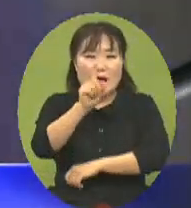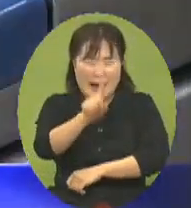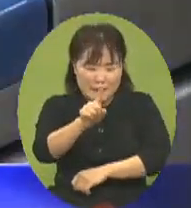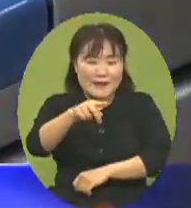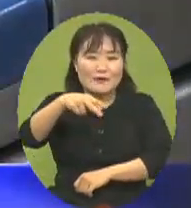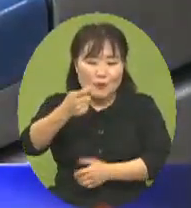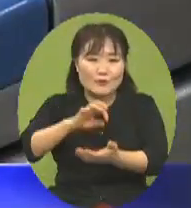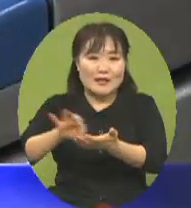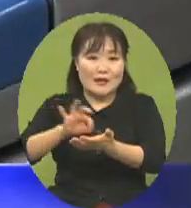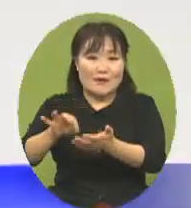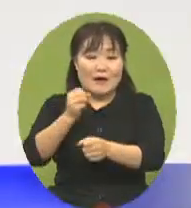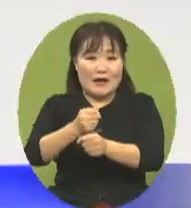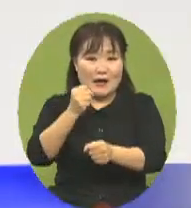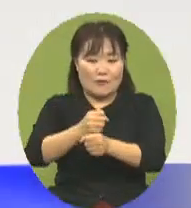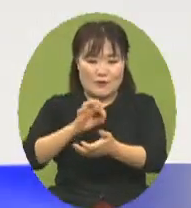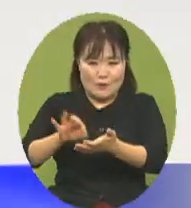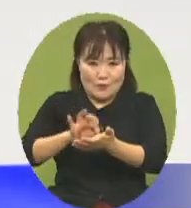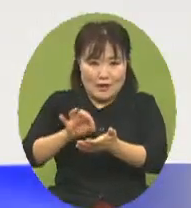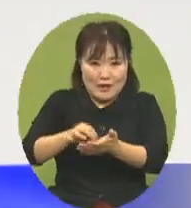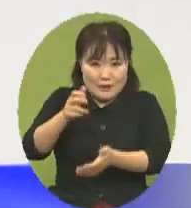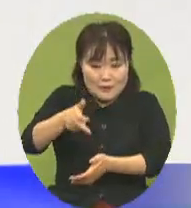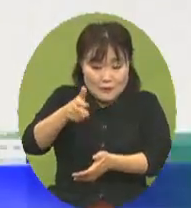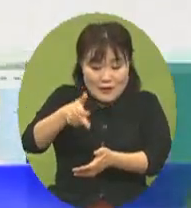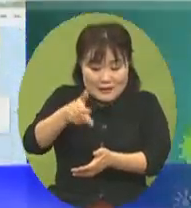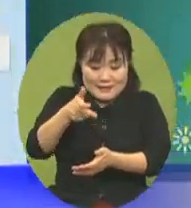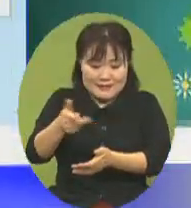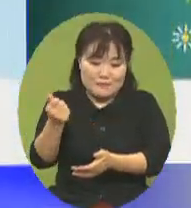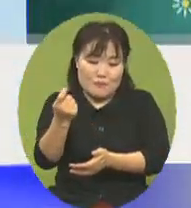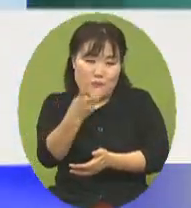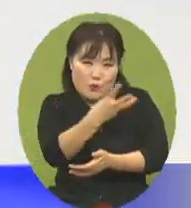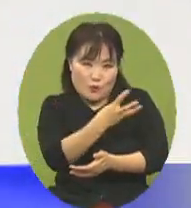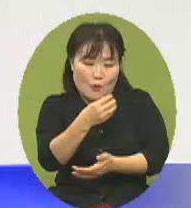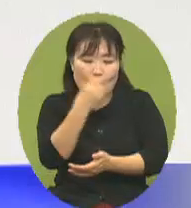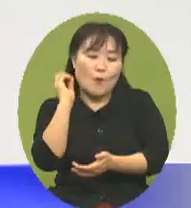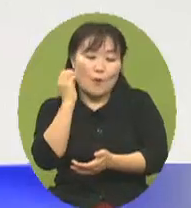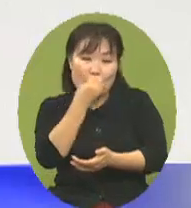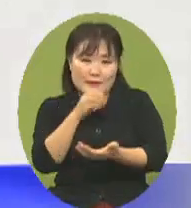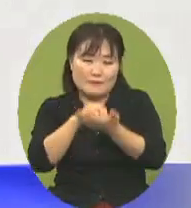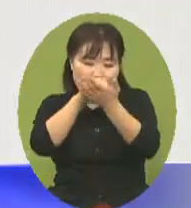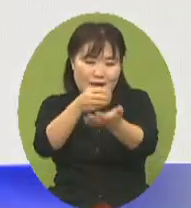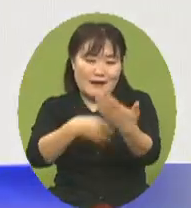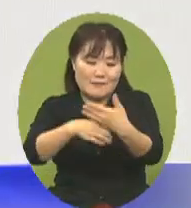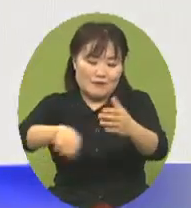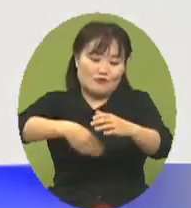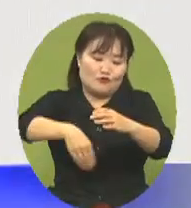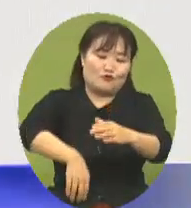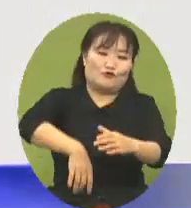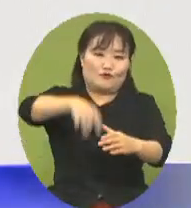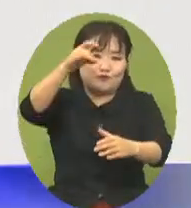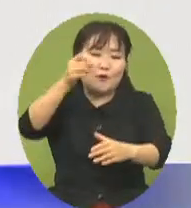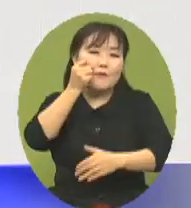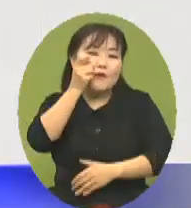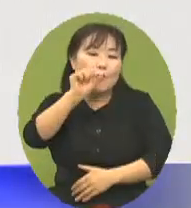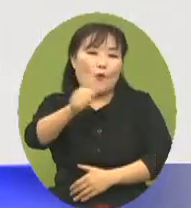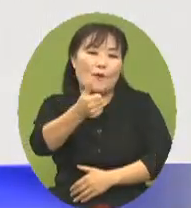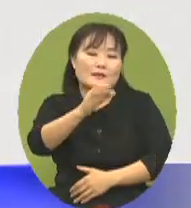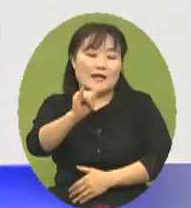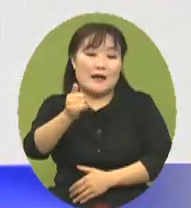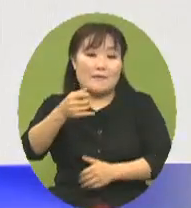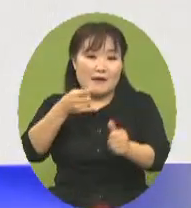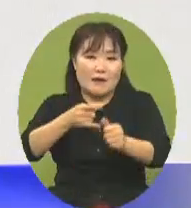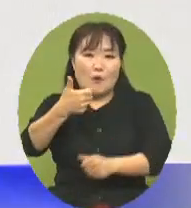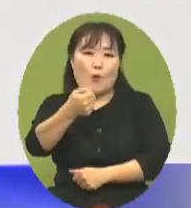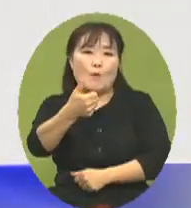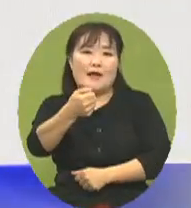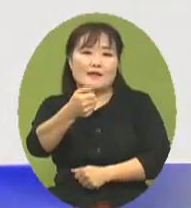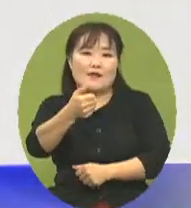한 번이라도 이용하고 이용한 교통카드 번호를 마이비 홈페이지에 등록하면 추첨을 통해 매월 500명에게